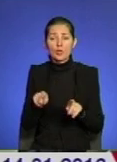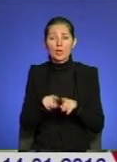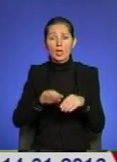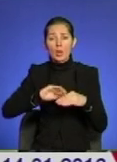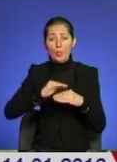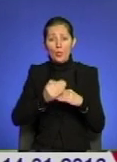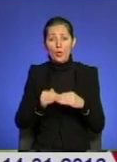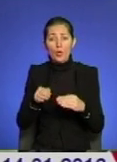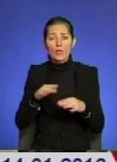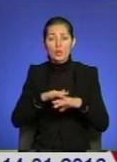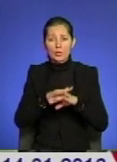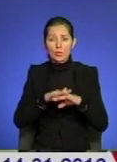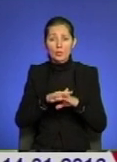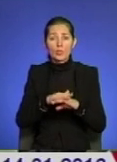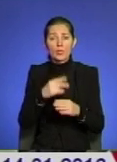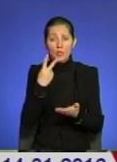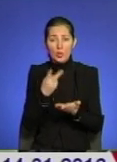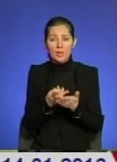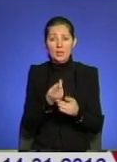пороговий розрахунковий показник? Це